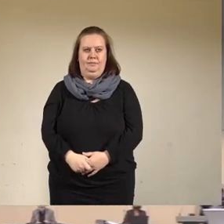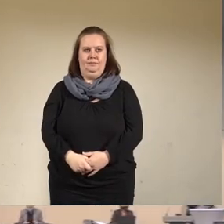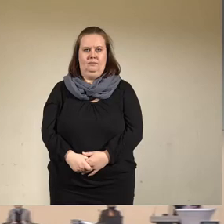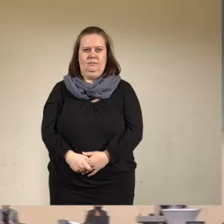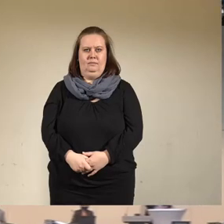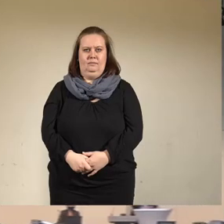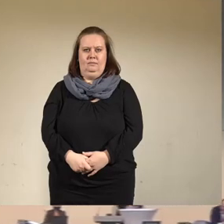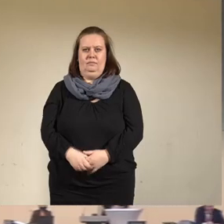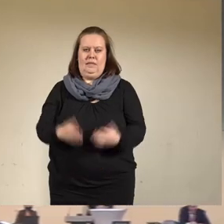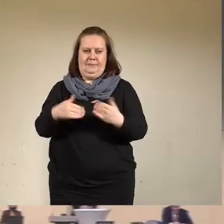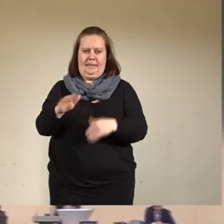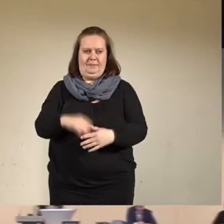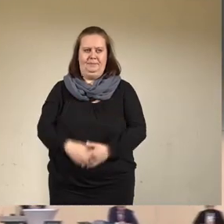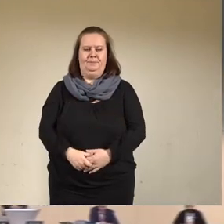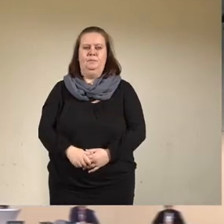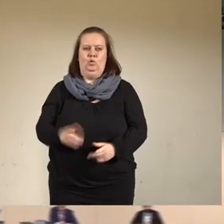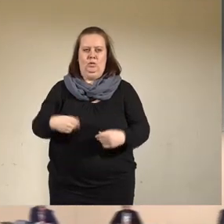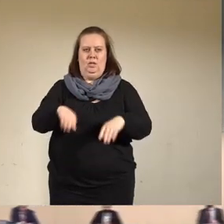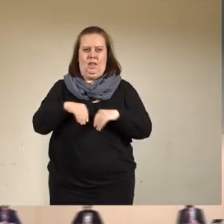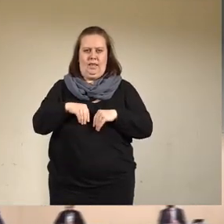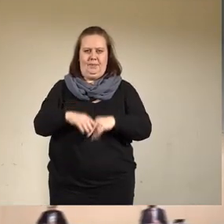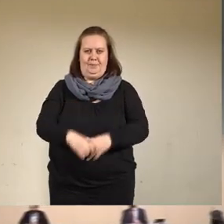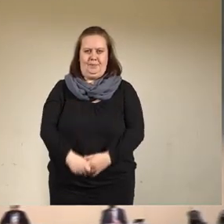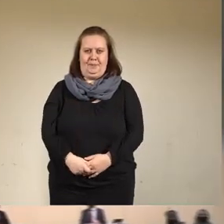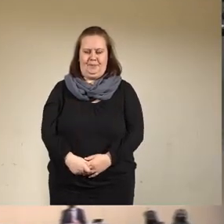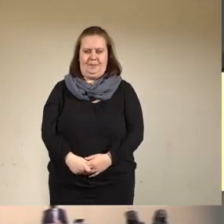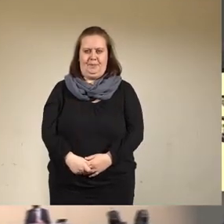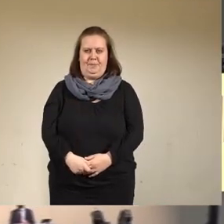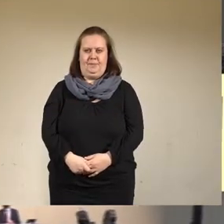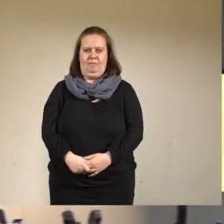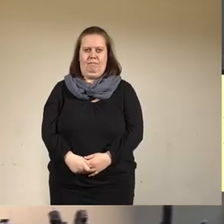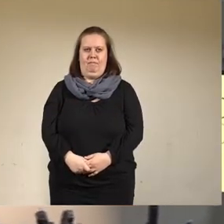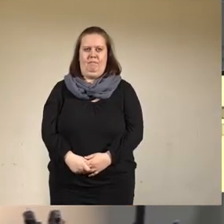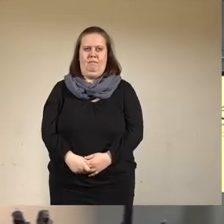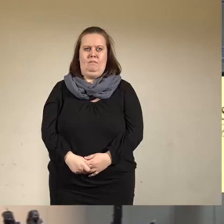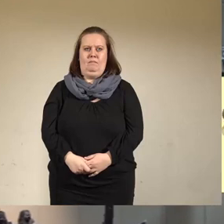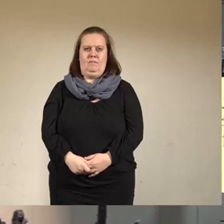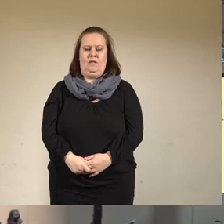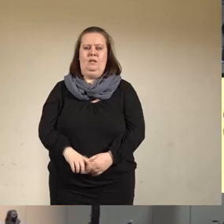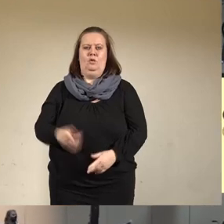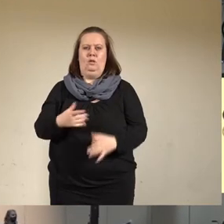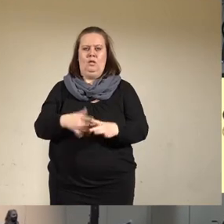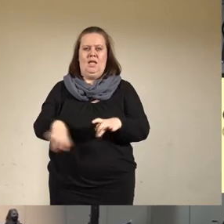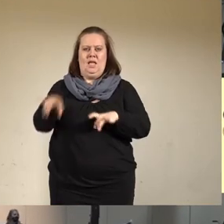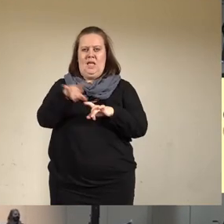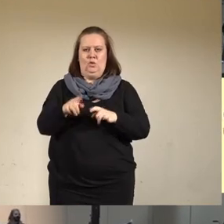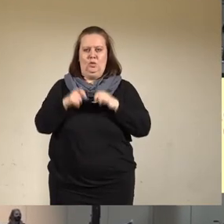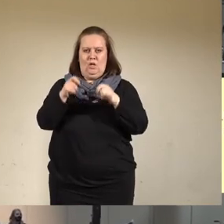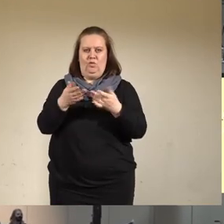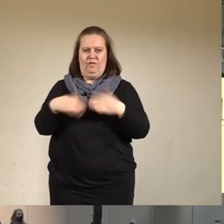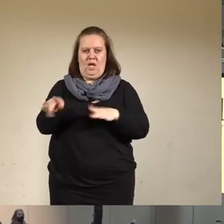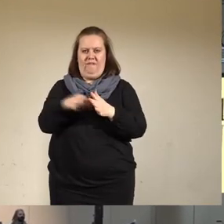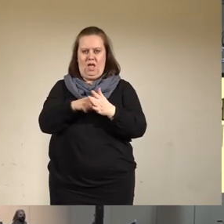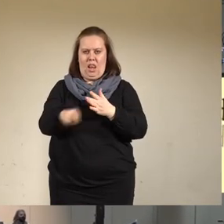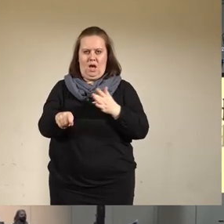Ersteres war die deutliche Mehrheit, damit wird es angenommen. Dann bleibt noch übrig der Ergänzungsantrag Freie